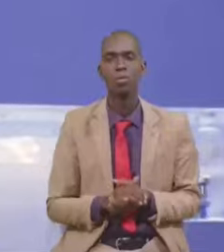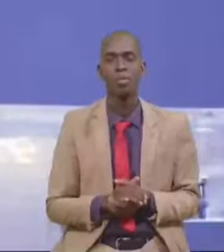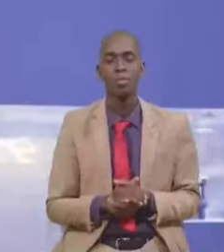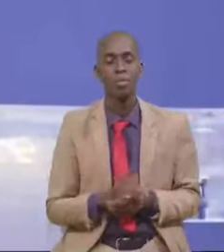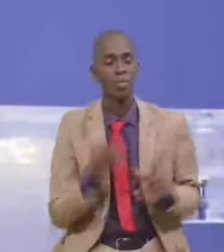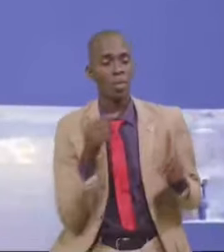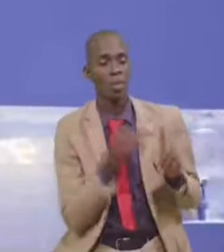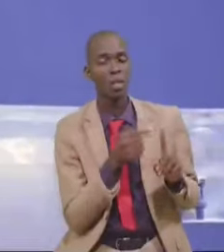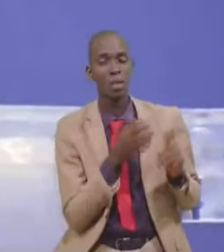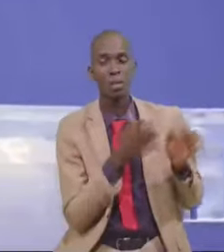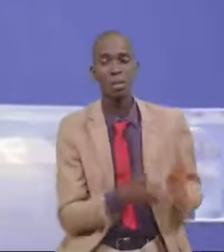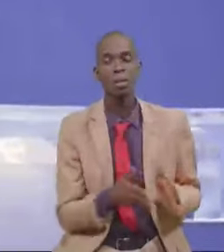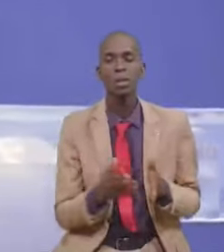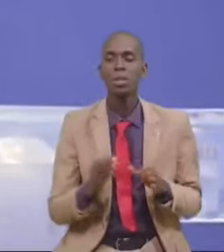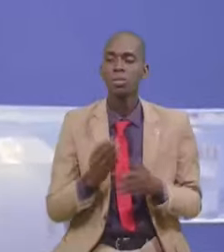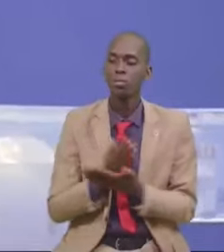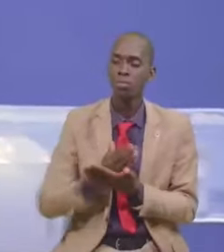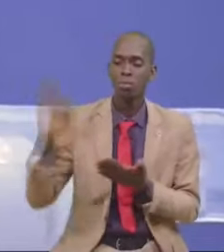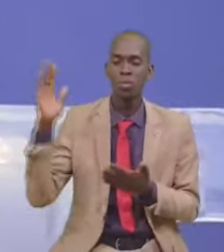Il a abandonné la vérité.